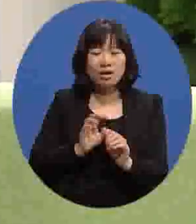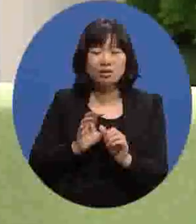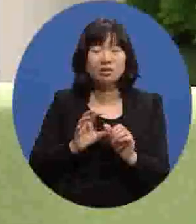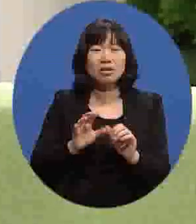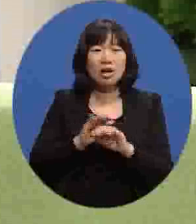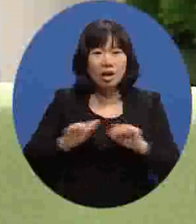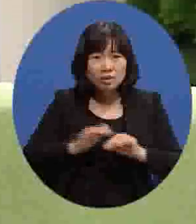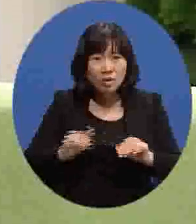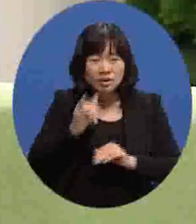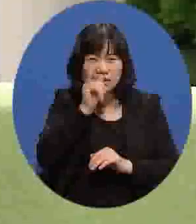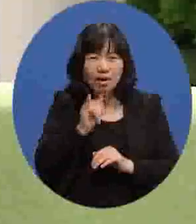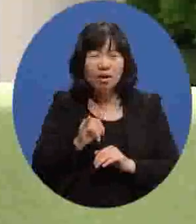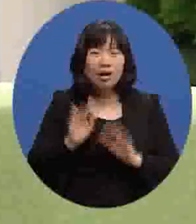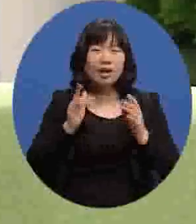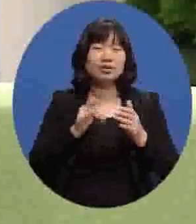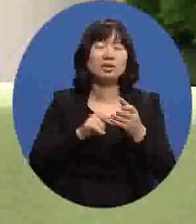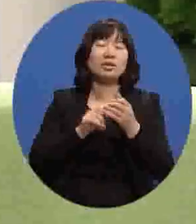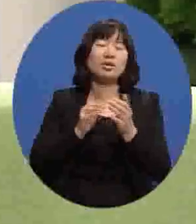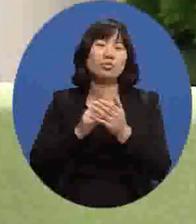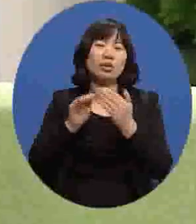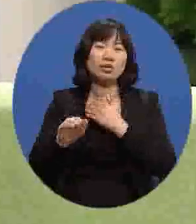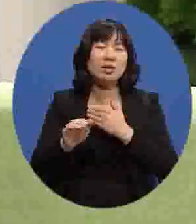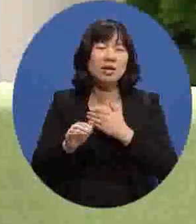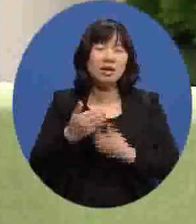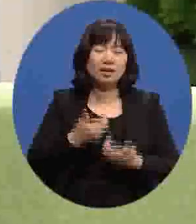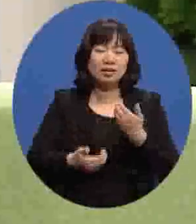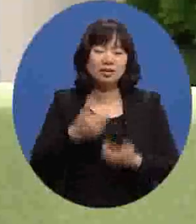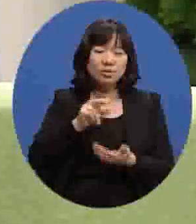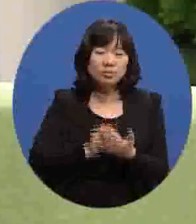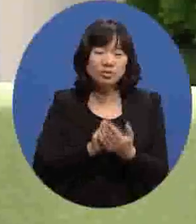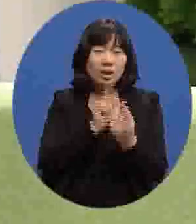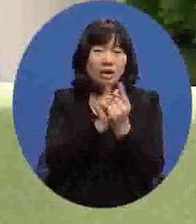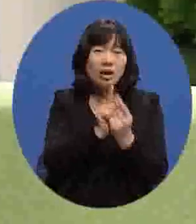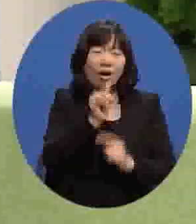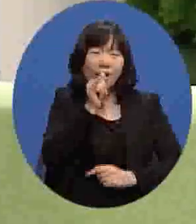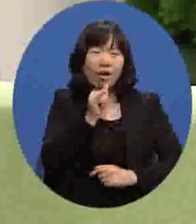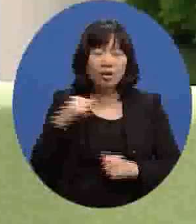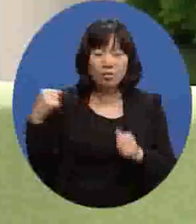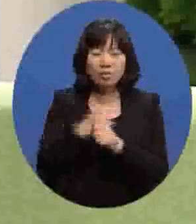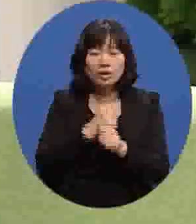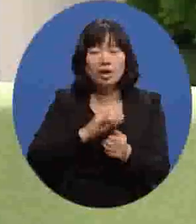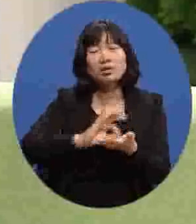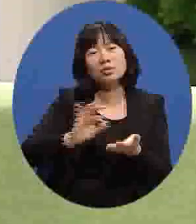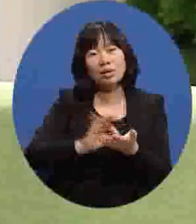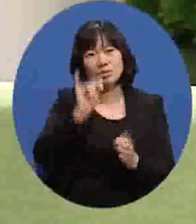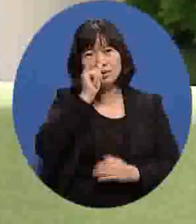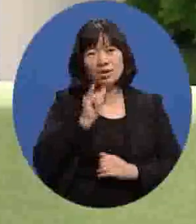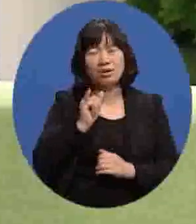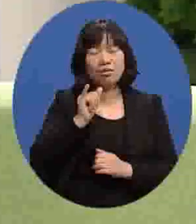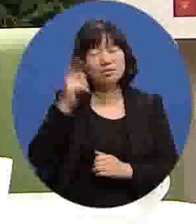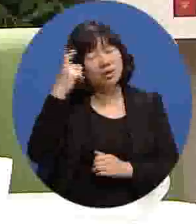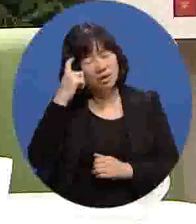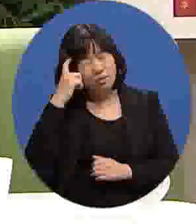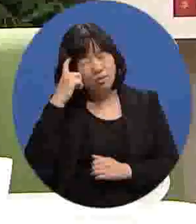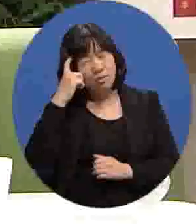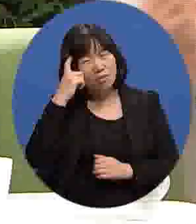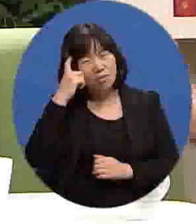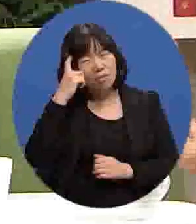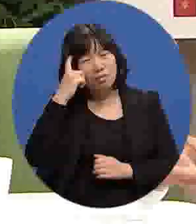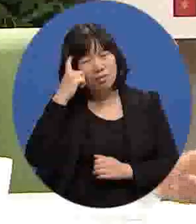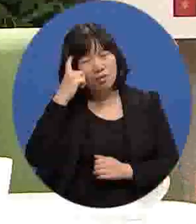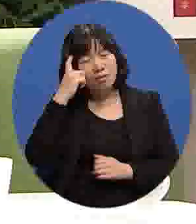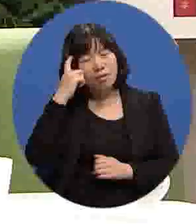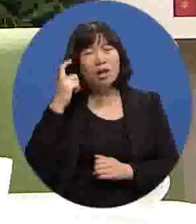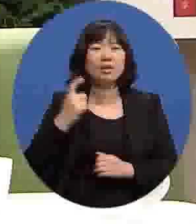했어요. 그럼 아이는 이후에도 갈등이나 문제가 생길 경우에는 폭력을 사용해야 된다라고